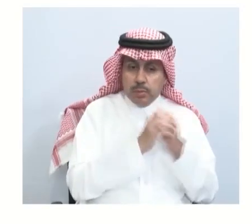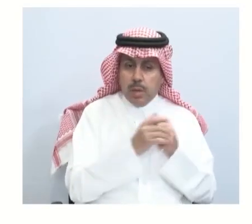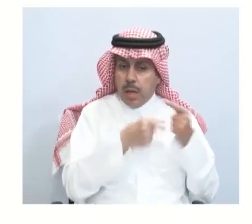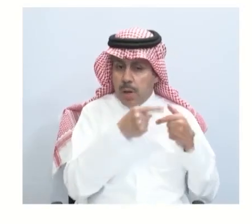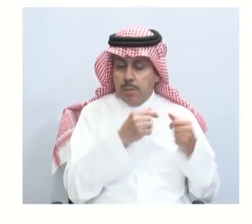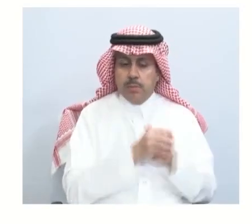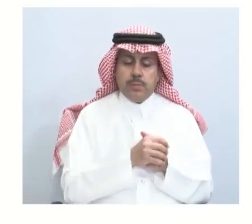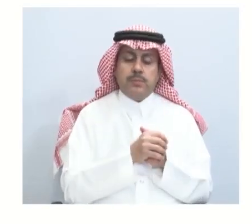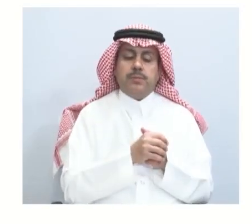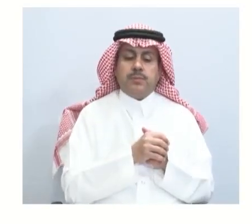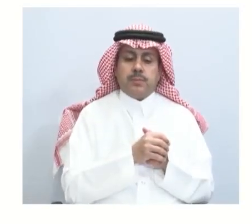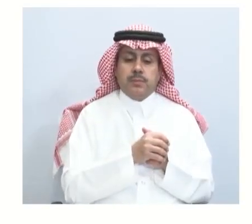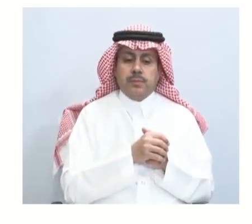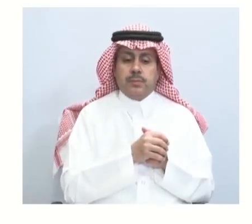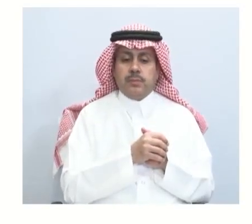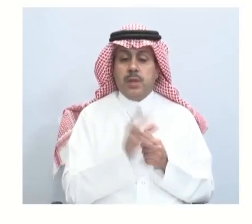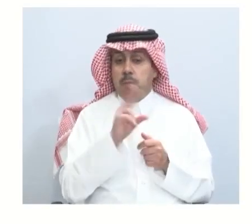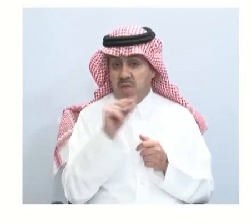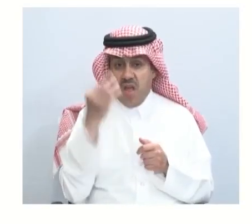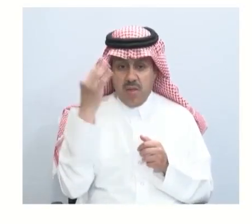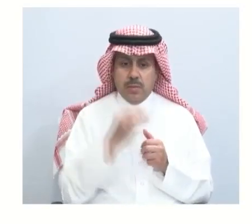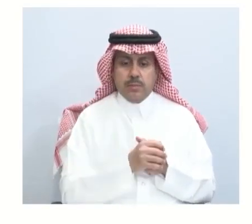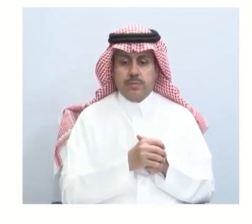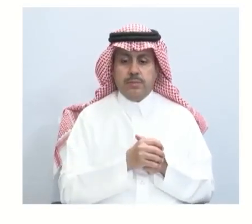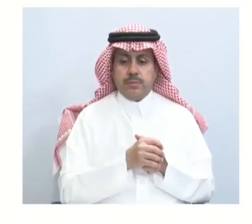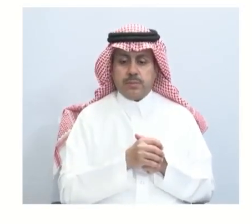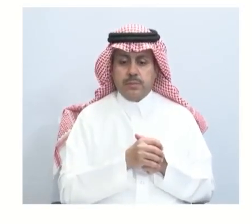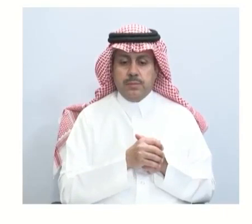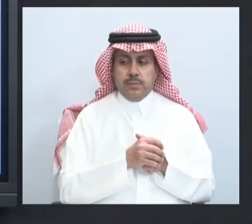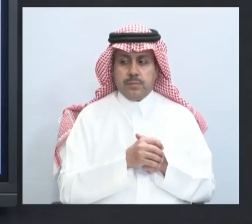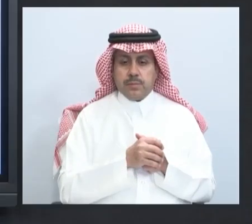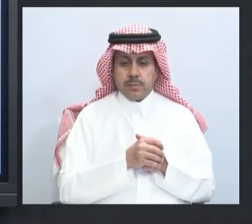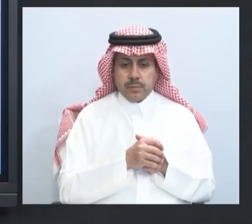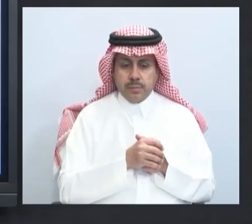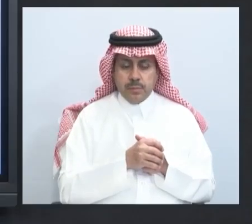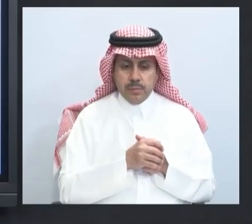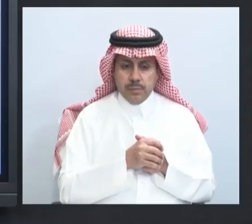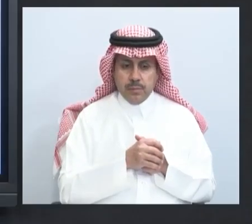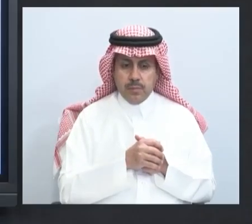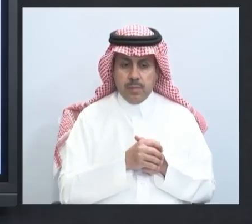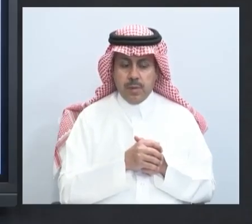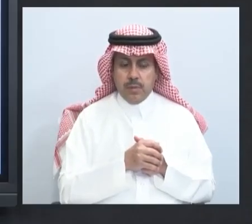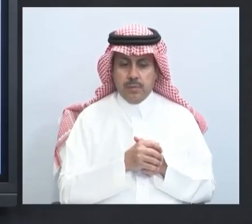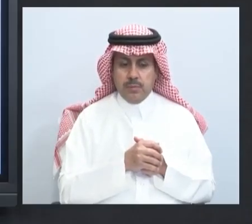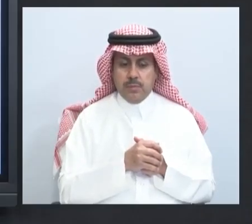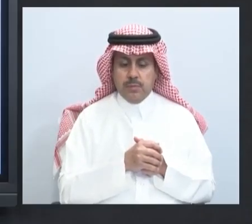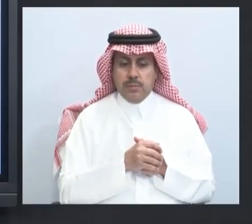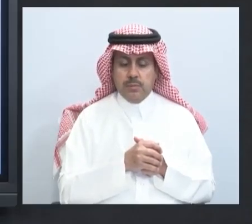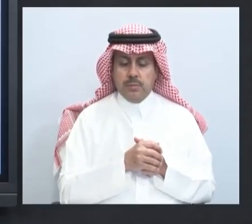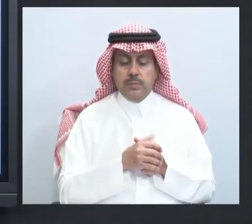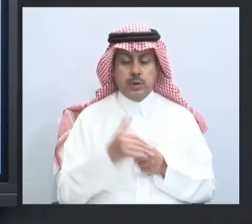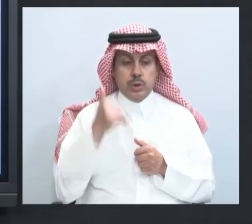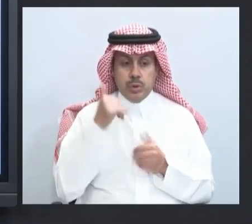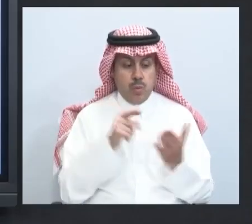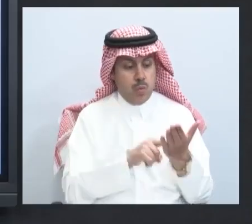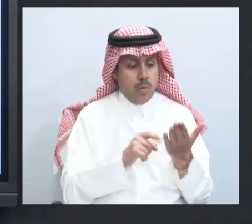مكالماتهم كذلك اي صوره ثالثه كذلك من صوره التجسس من ربما تاخذ جوال الاخرين